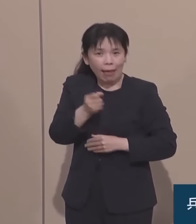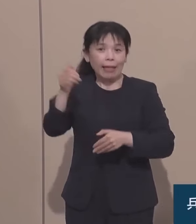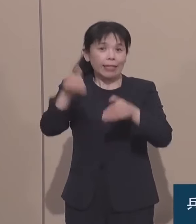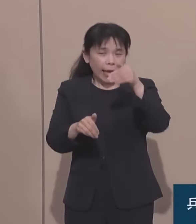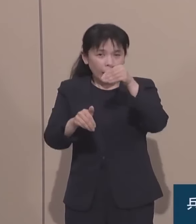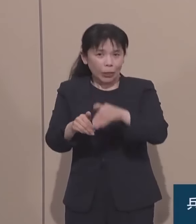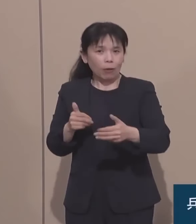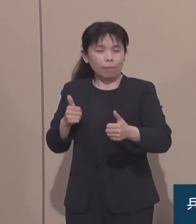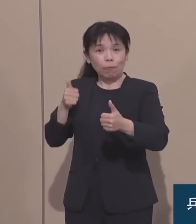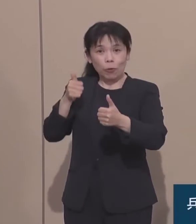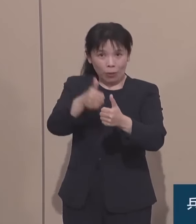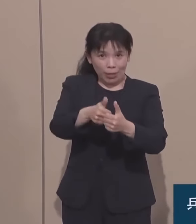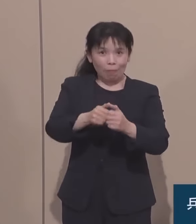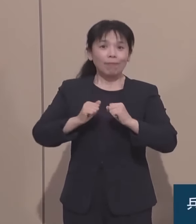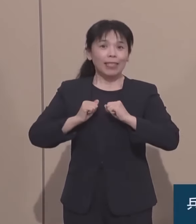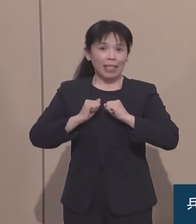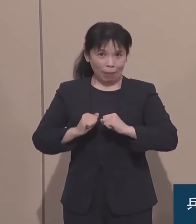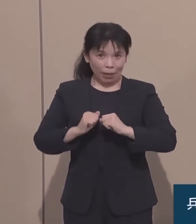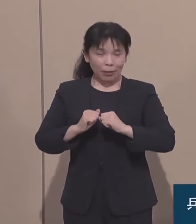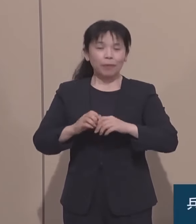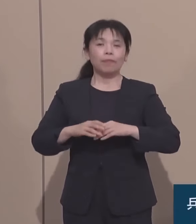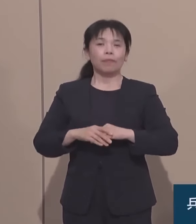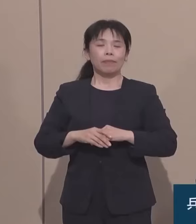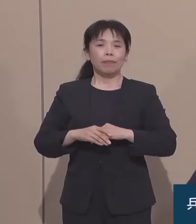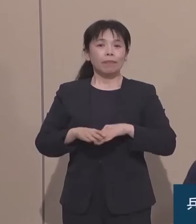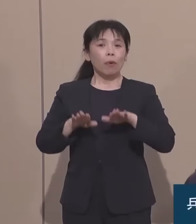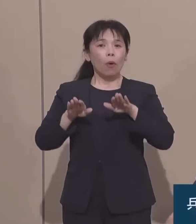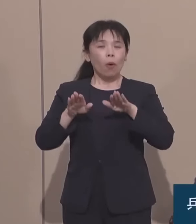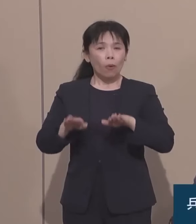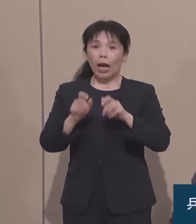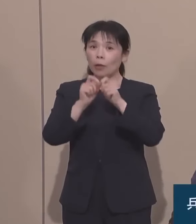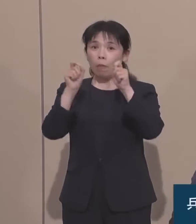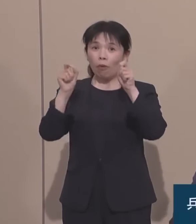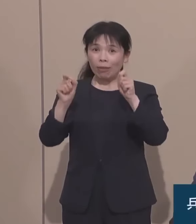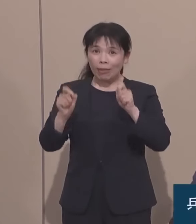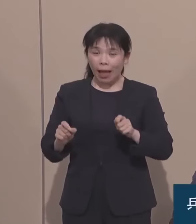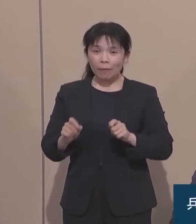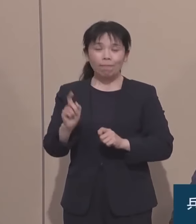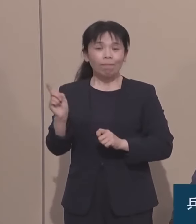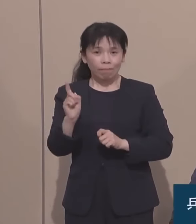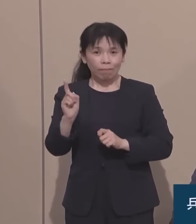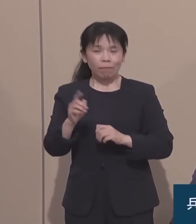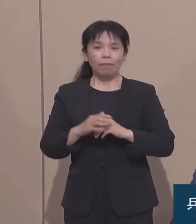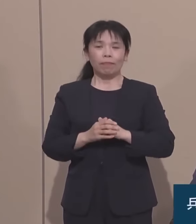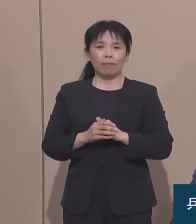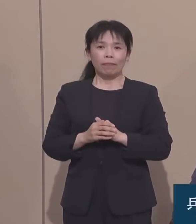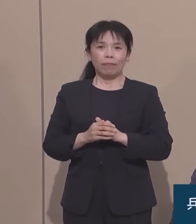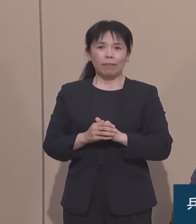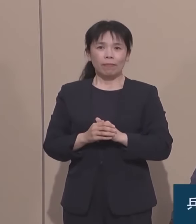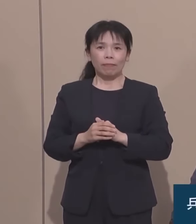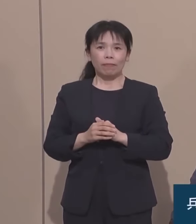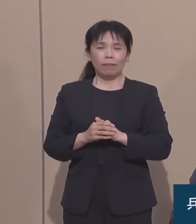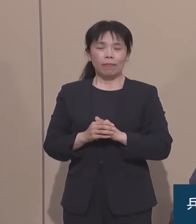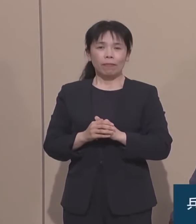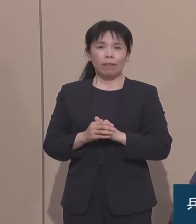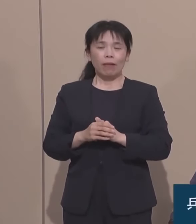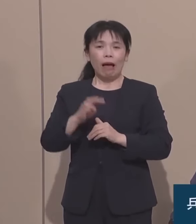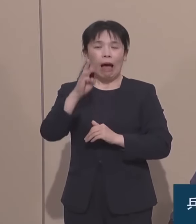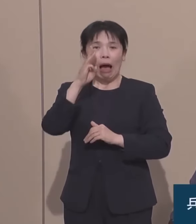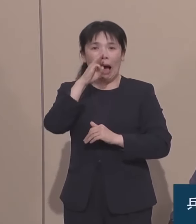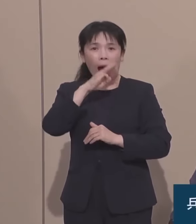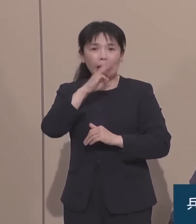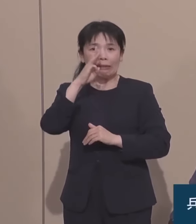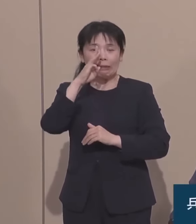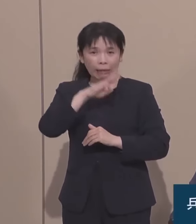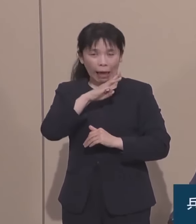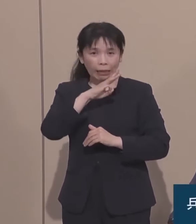挑戦させていただいておりますそして今回の問題点は本来犯罪になる